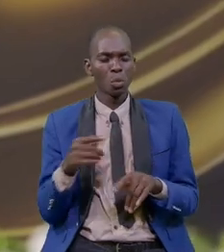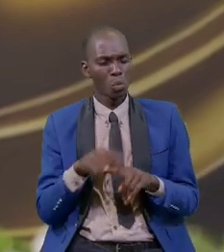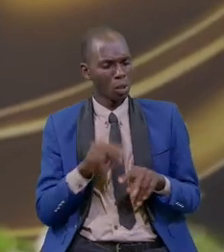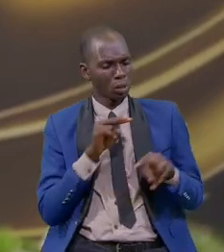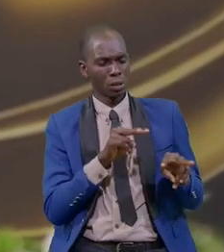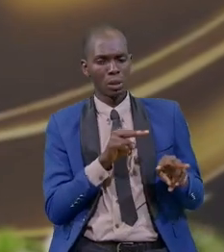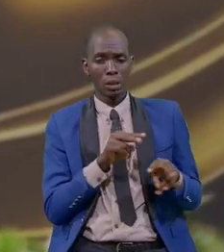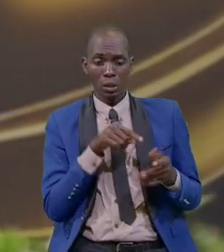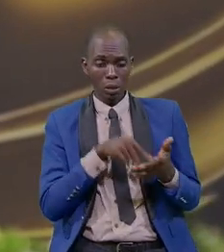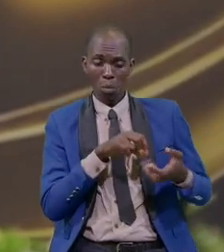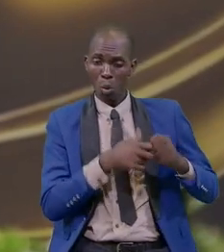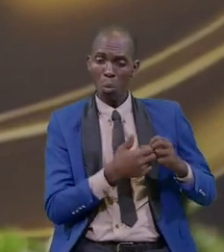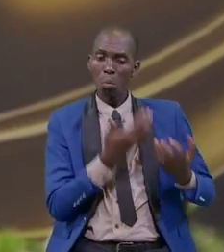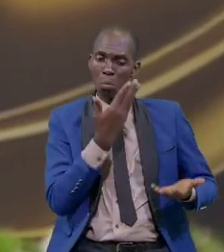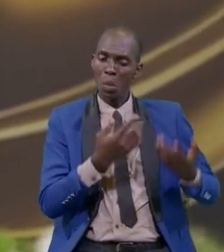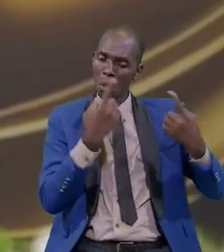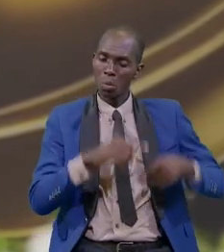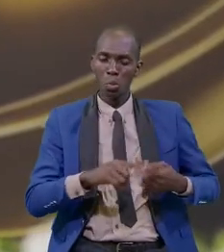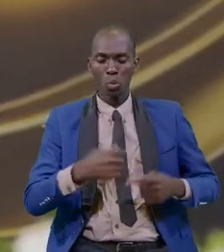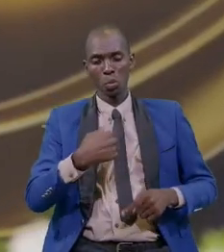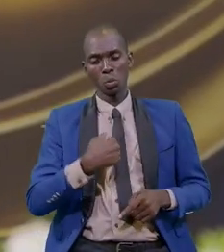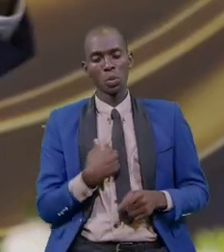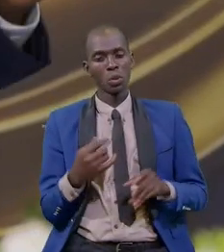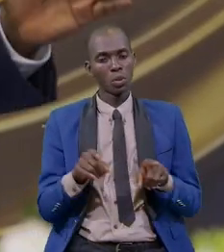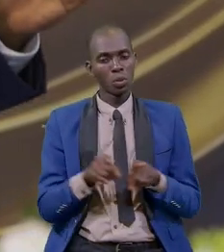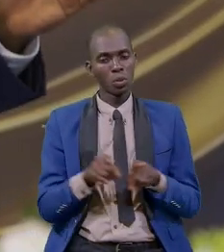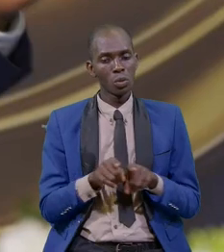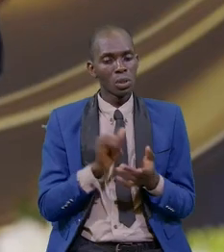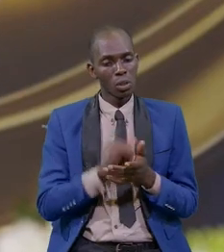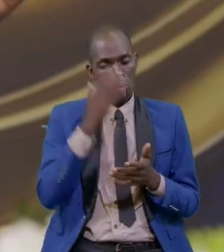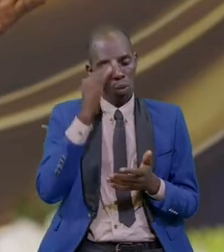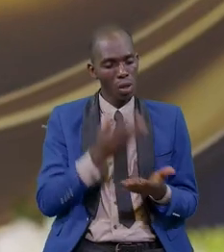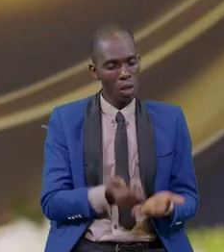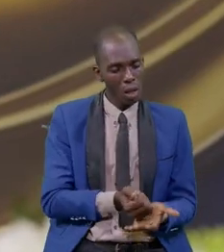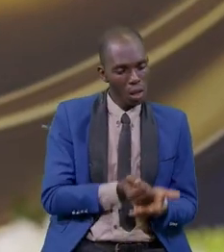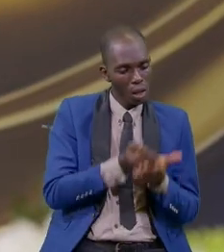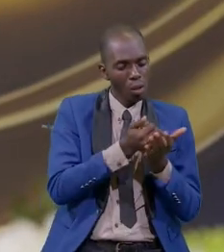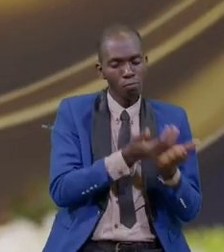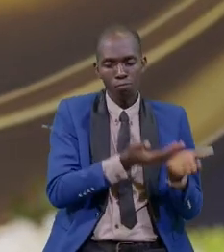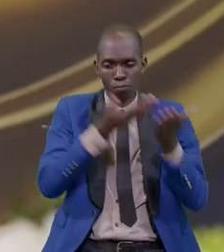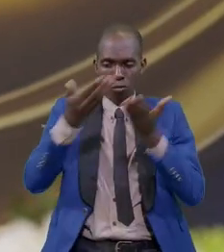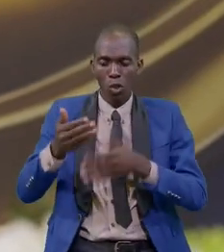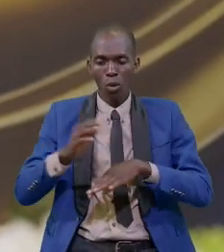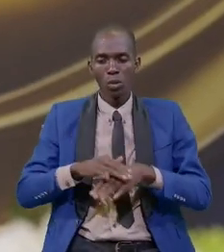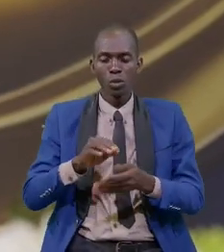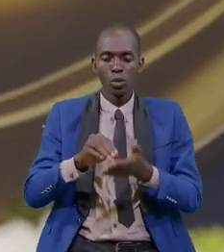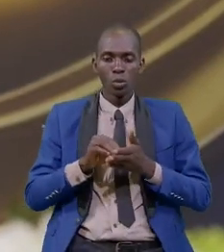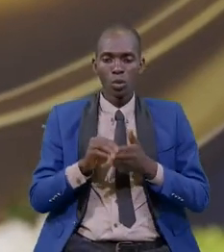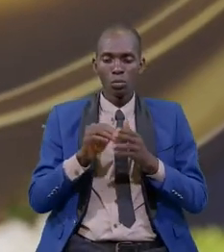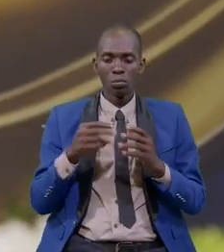là-bas. Il a mis la main dans la poche et il a mis sur sa propre monture. Et il le conduisit à une